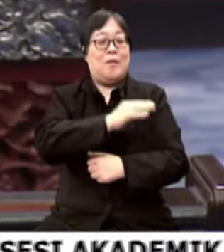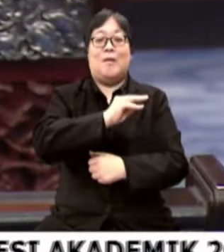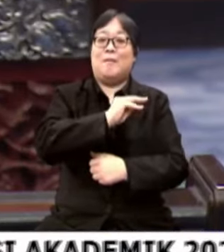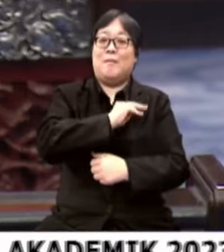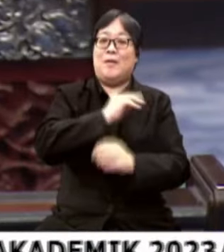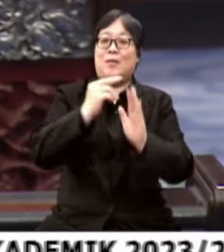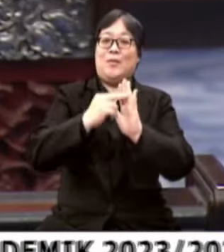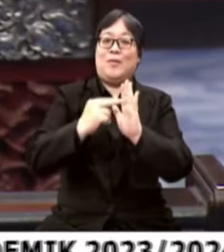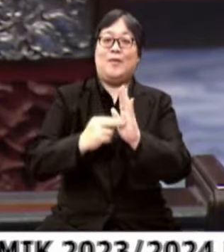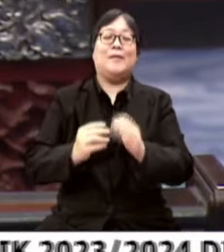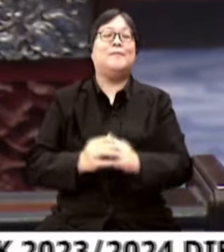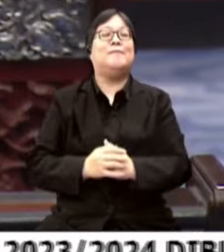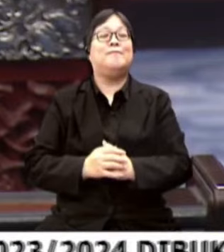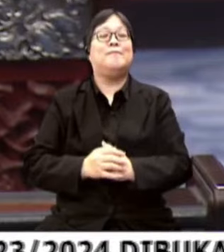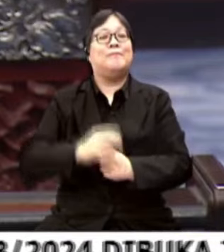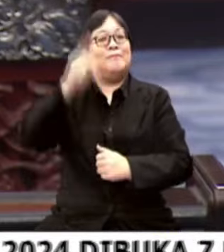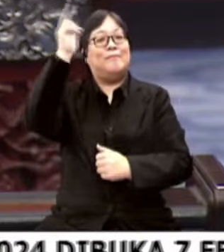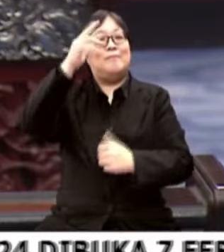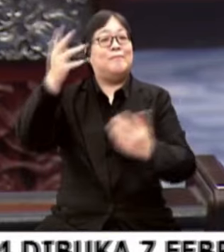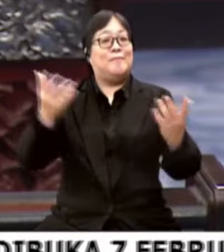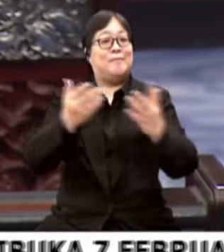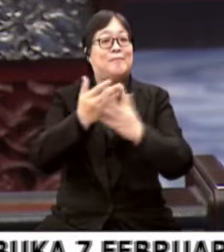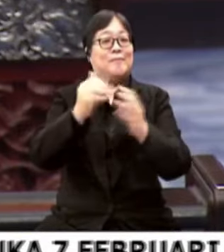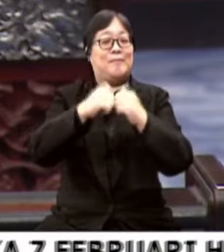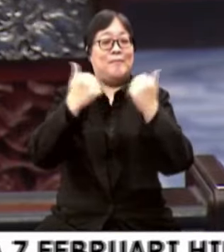undang-undang kerajaan melalui